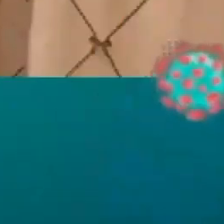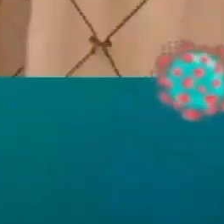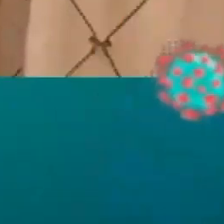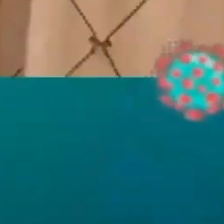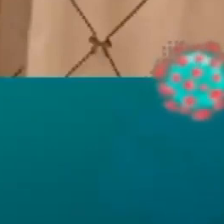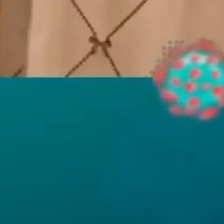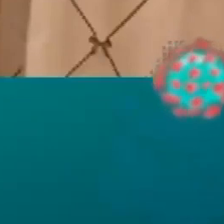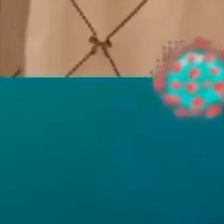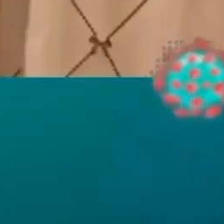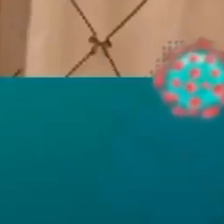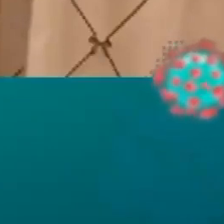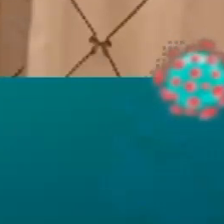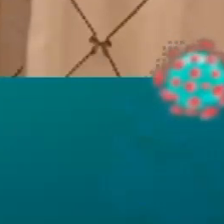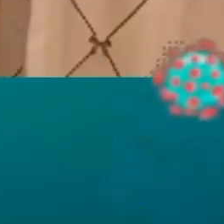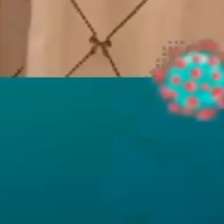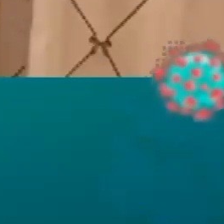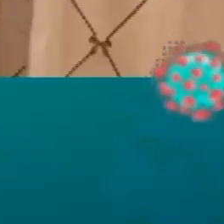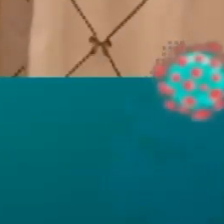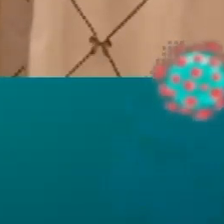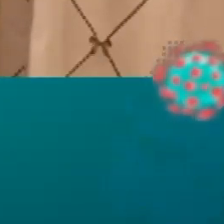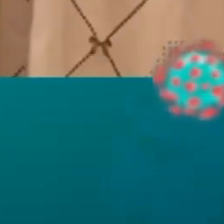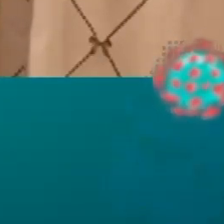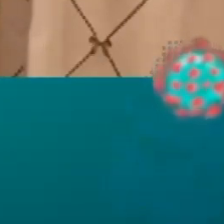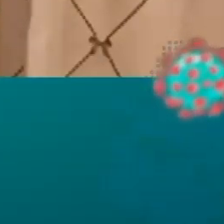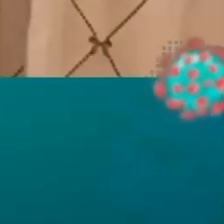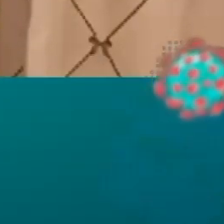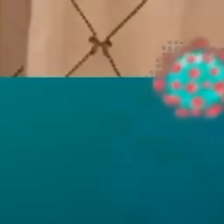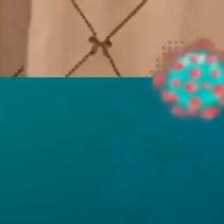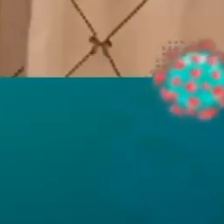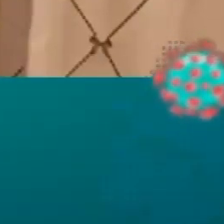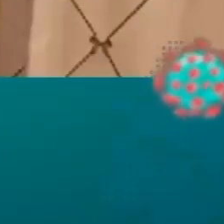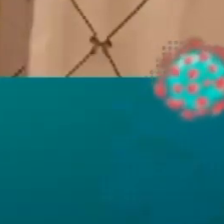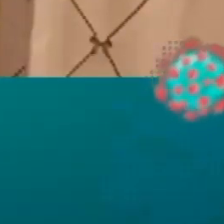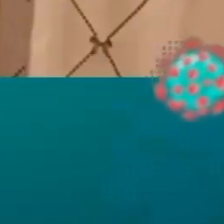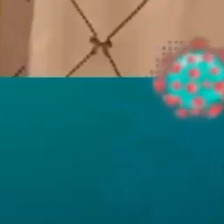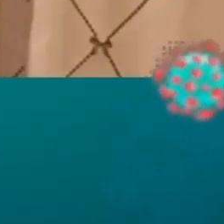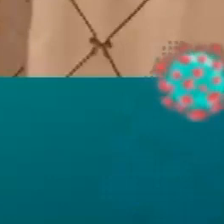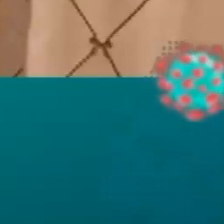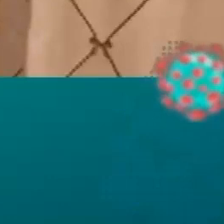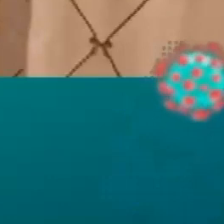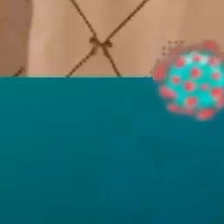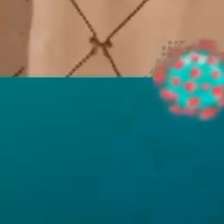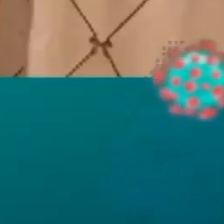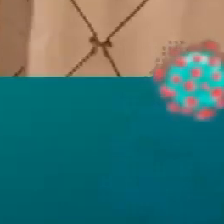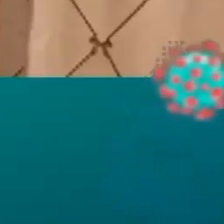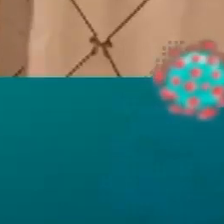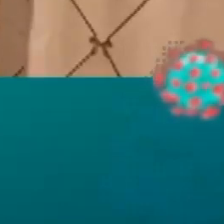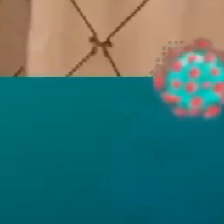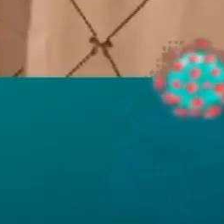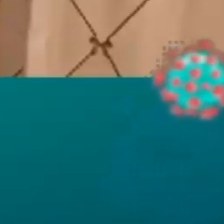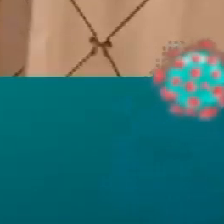Assalamualaikum warahmatullahi wabarakatuh. Saudara, bencana non alam kini menyebar. Mudaratnya banyak, bahayanya pun